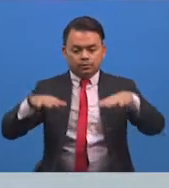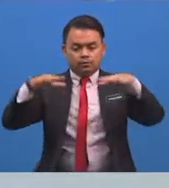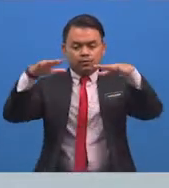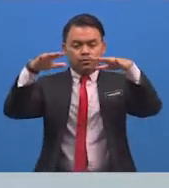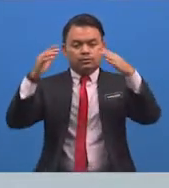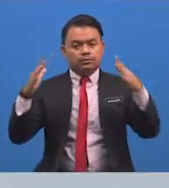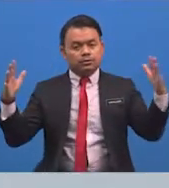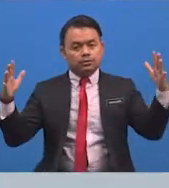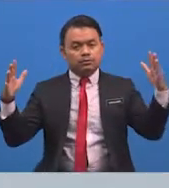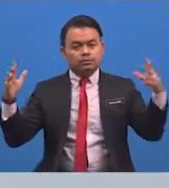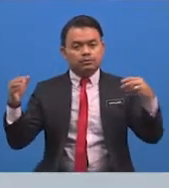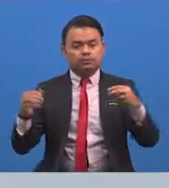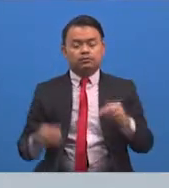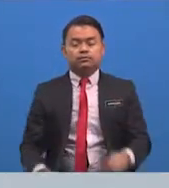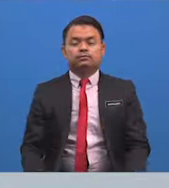hakisan,